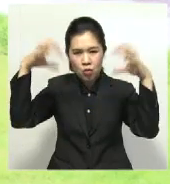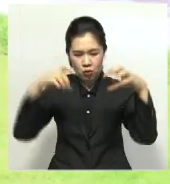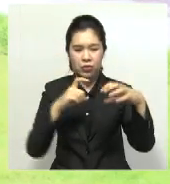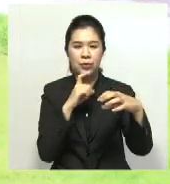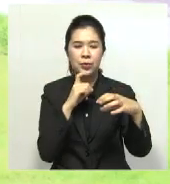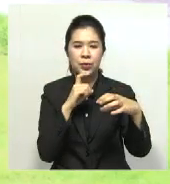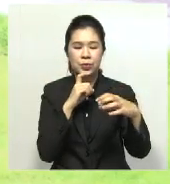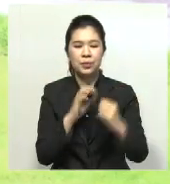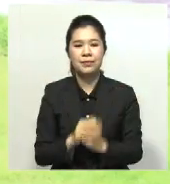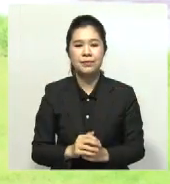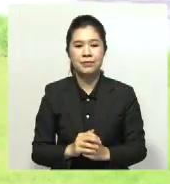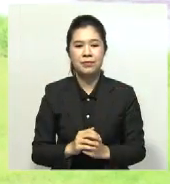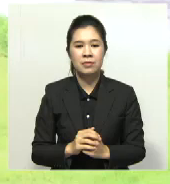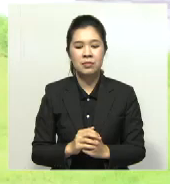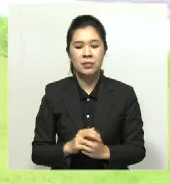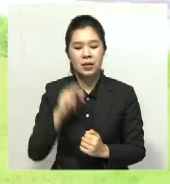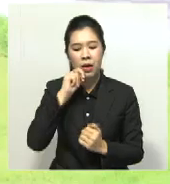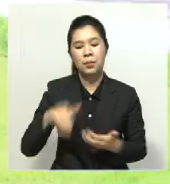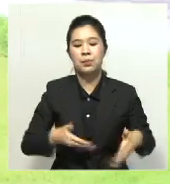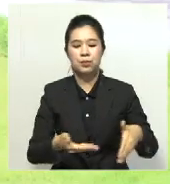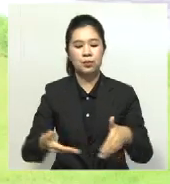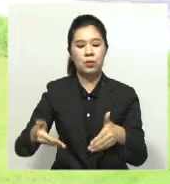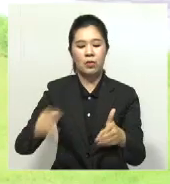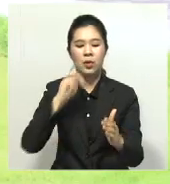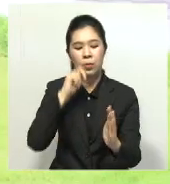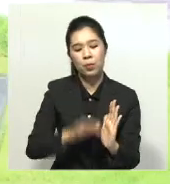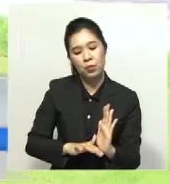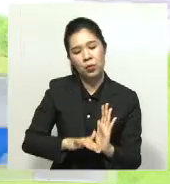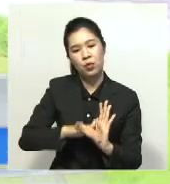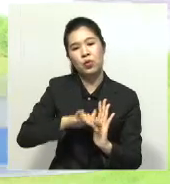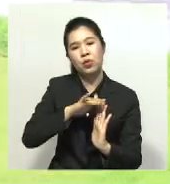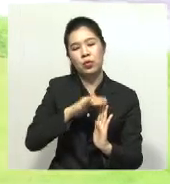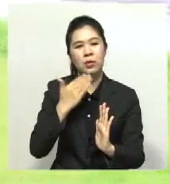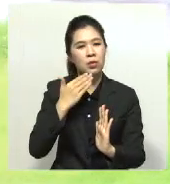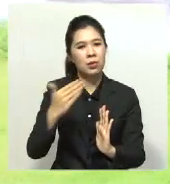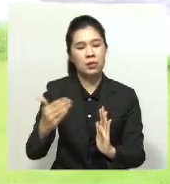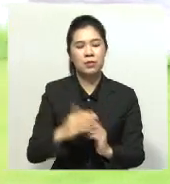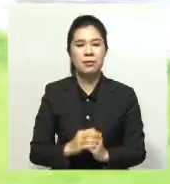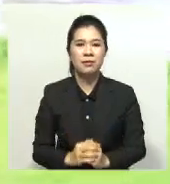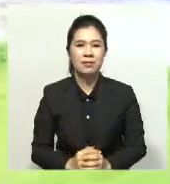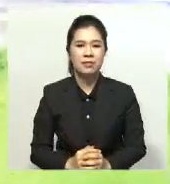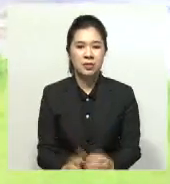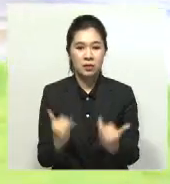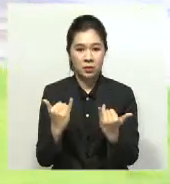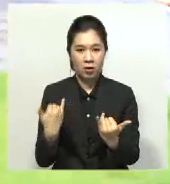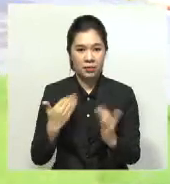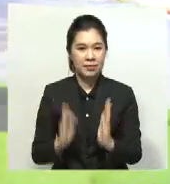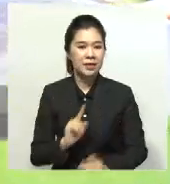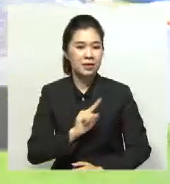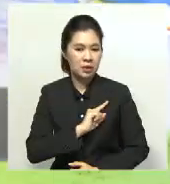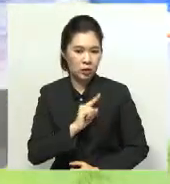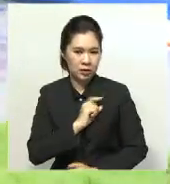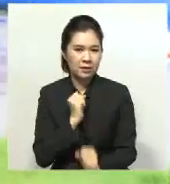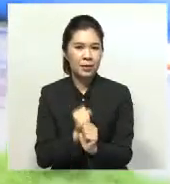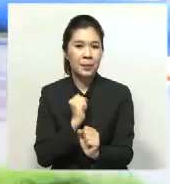คะทำให้ปริมาณน้ำโขงเพิ่มระดับขึ้นเรื่อยๆอยู่ตลอดเวลาค่ะจะเห็นได้ว่าตอนนี้นะคะมีเจ้าหน้าที่หลาย